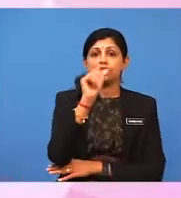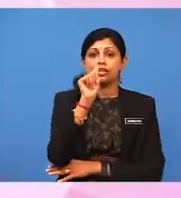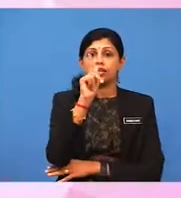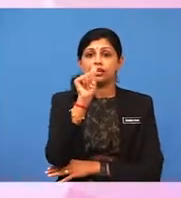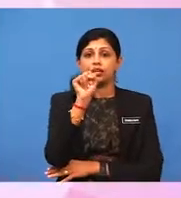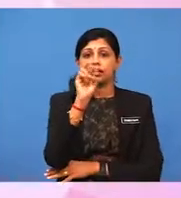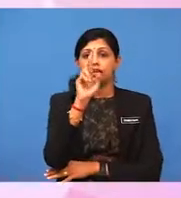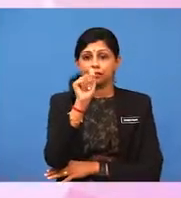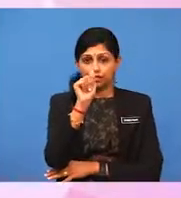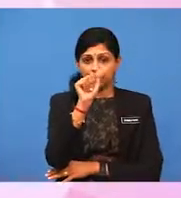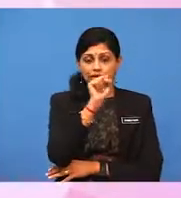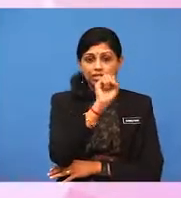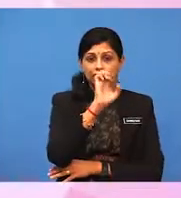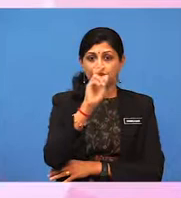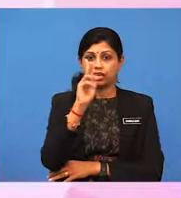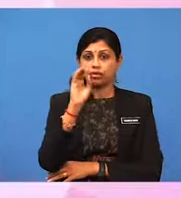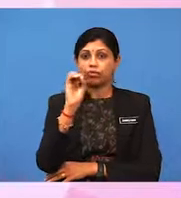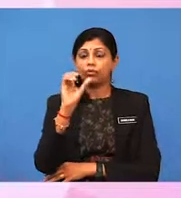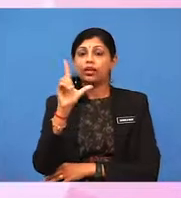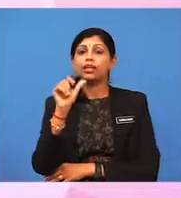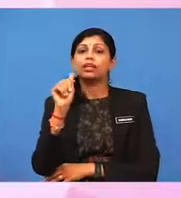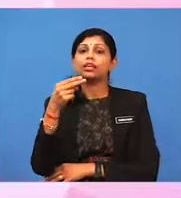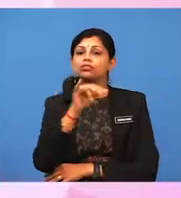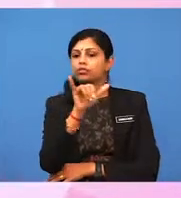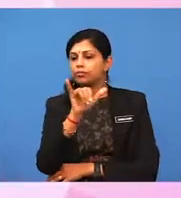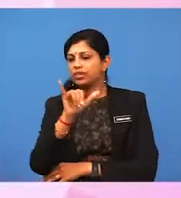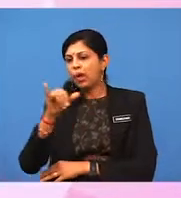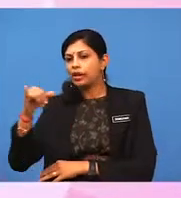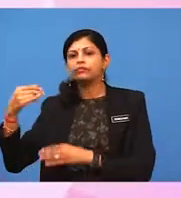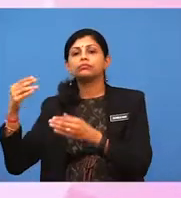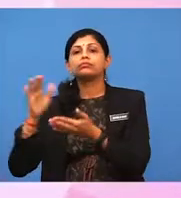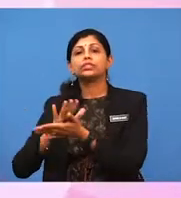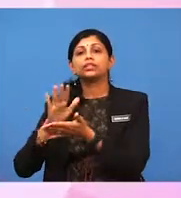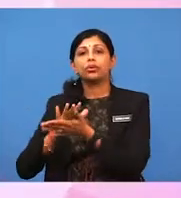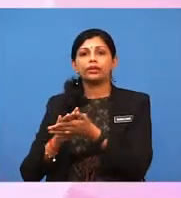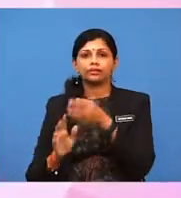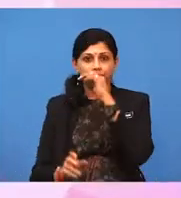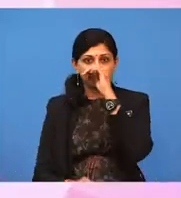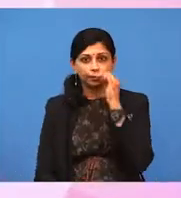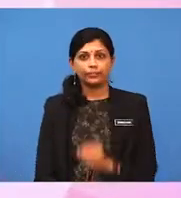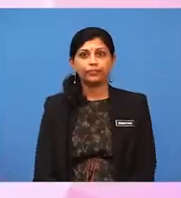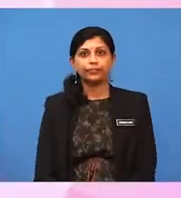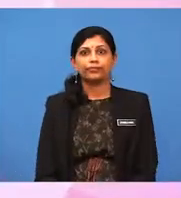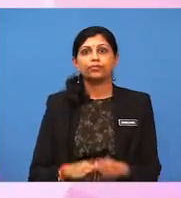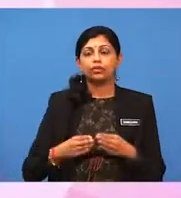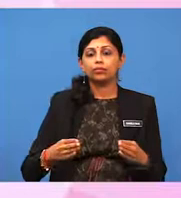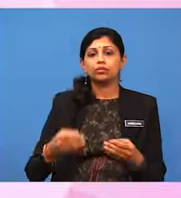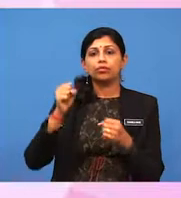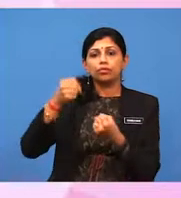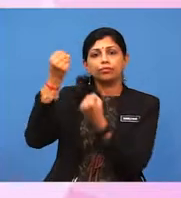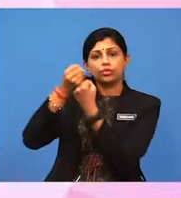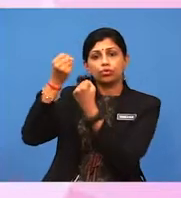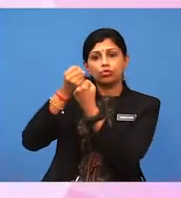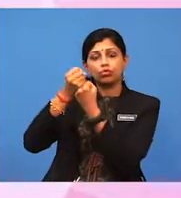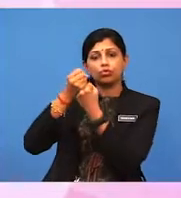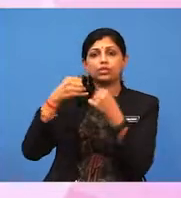rentetan atau string yang sama dengan perkataan sekolah. Bahasa pengatur caraan yang menyokong jenis data string